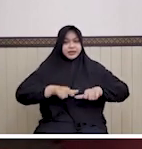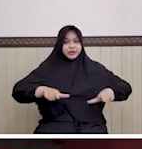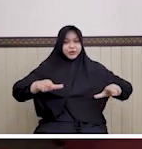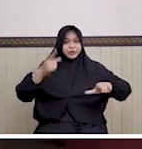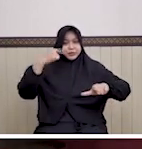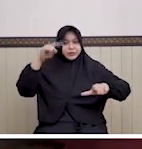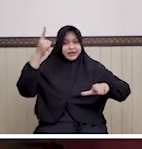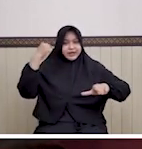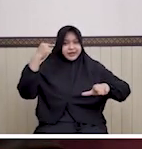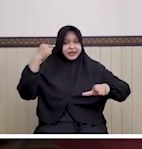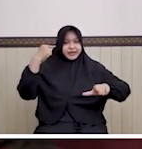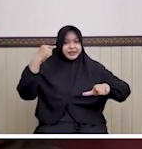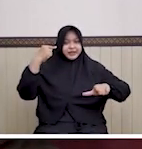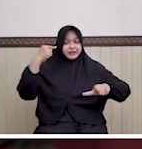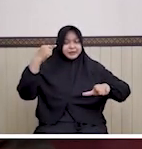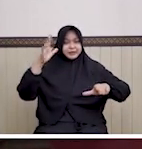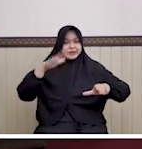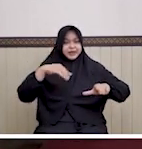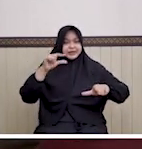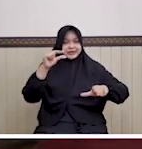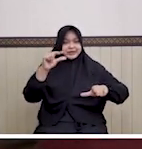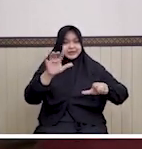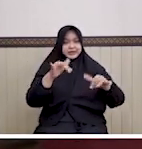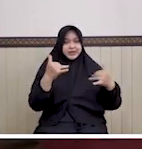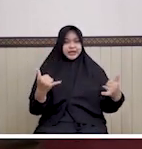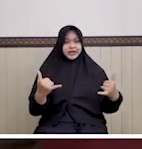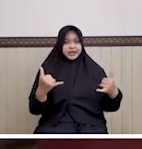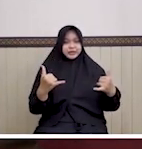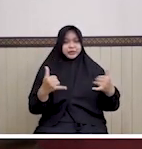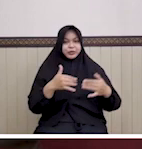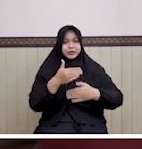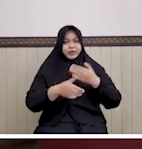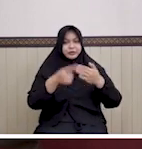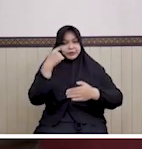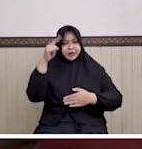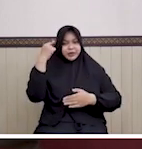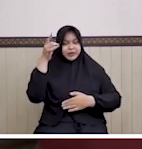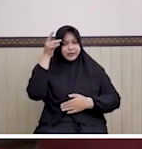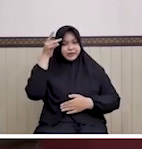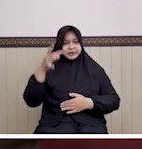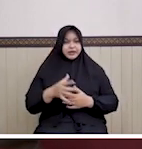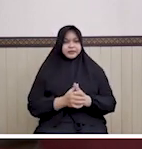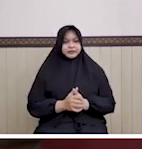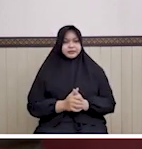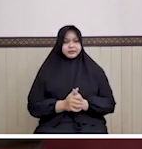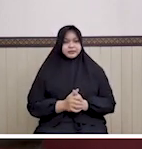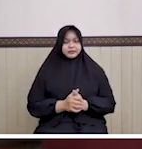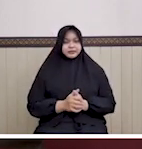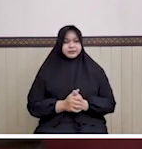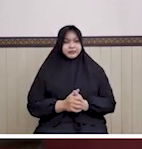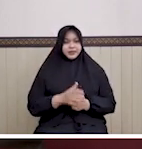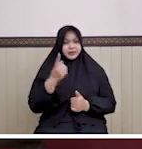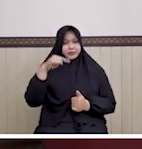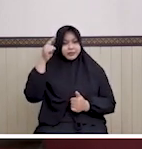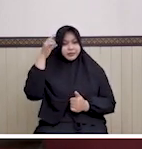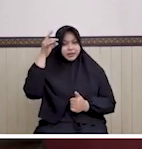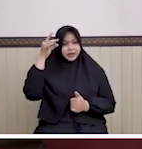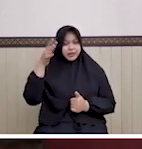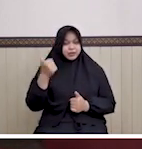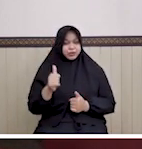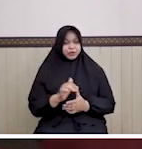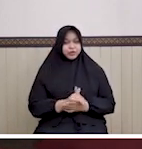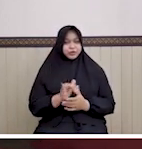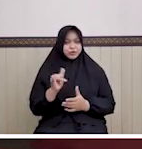pemerintahan paling kecil itu kan sekarang sampai ke tingkat Pemerintah desa dan pemerintah Desa itu